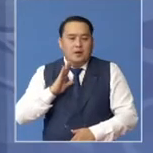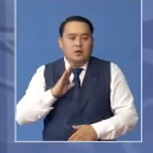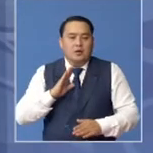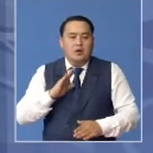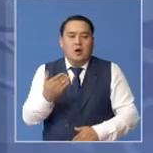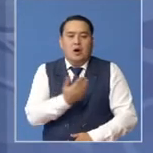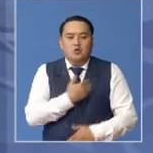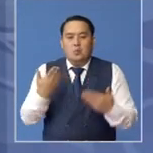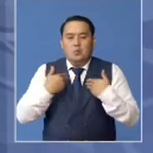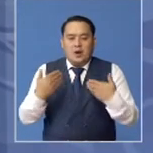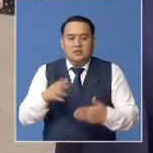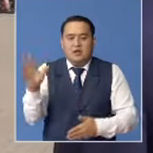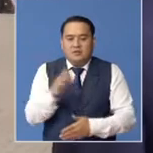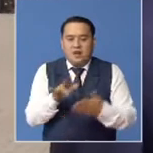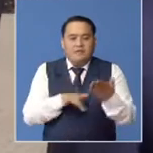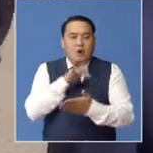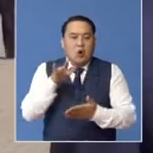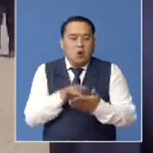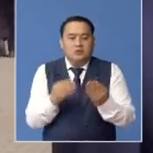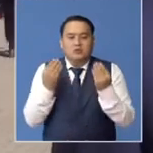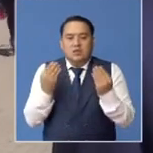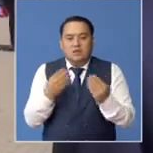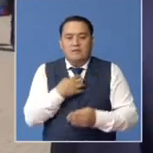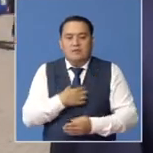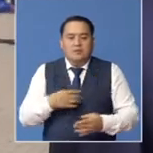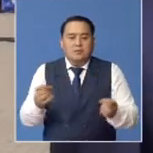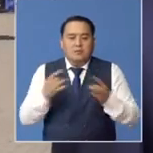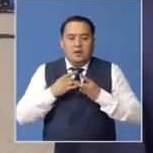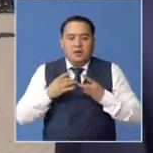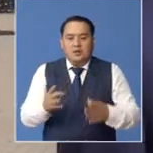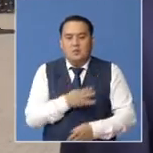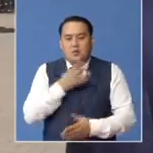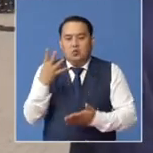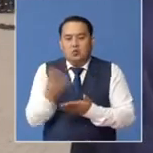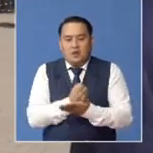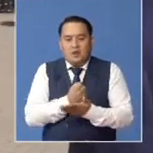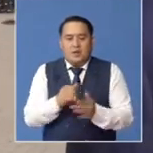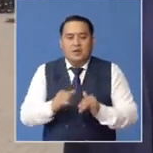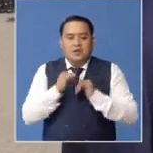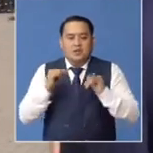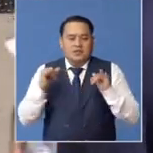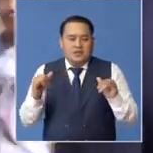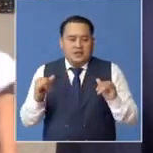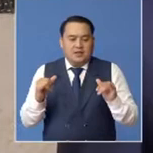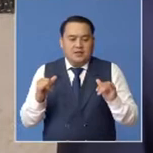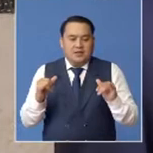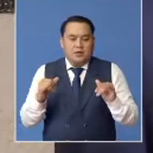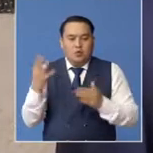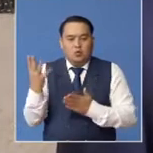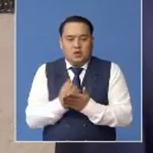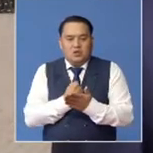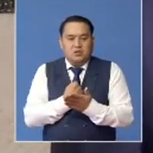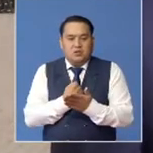случаем, хочу поздравить всех горожан с этим замечательным праздником, пожелать успехов, процветания,